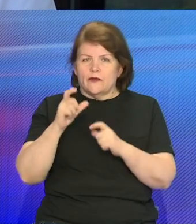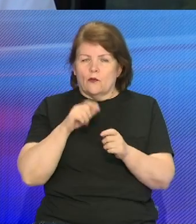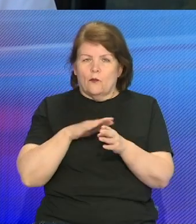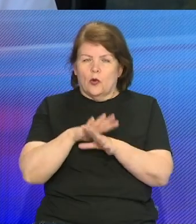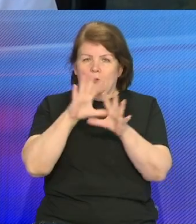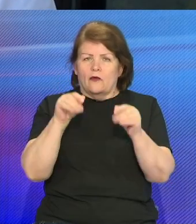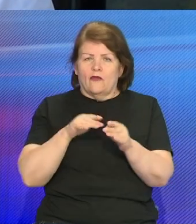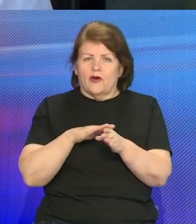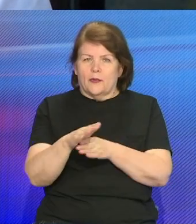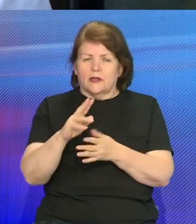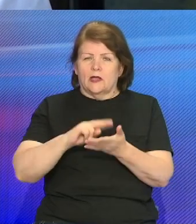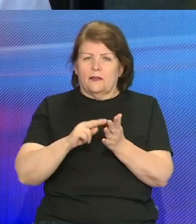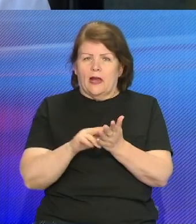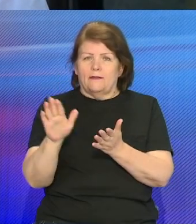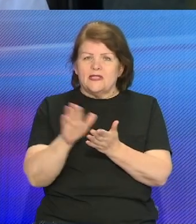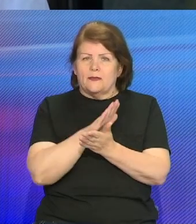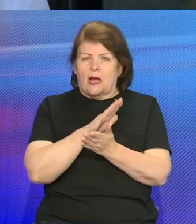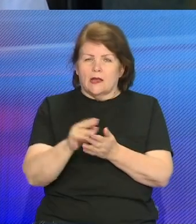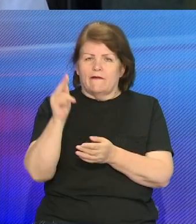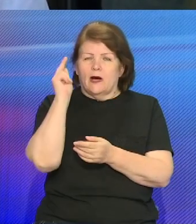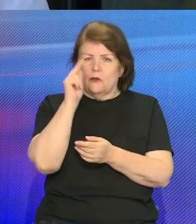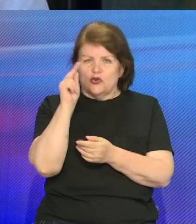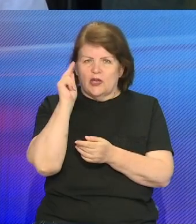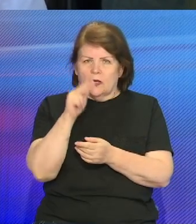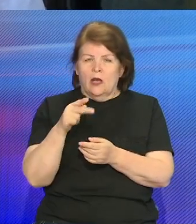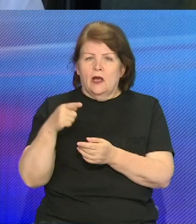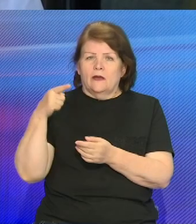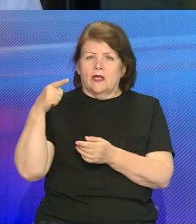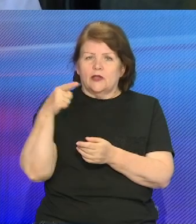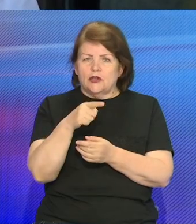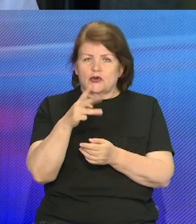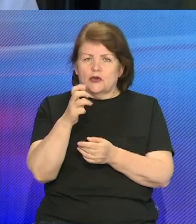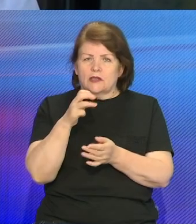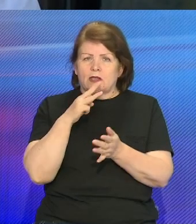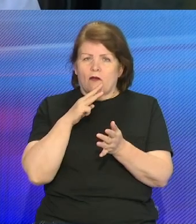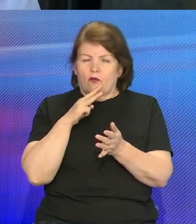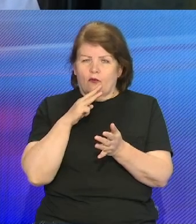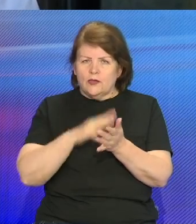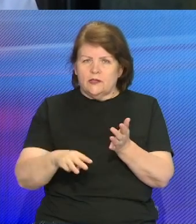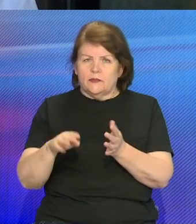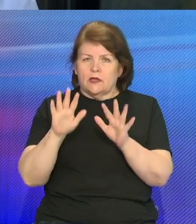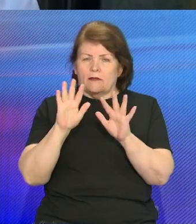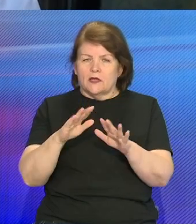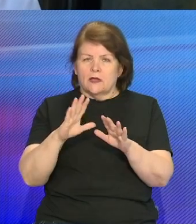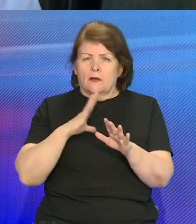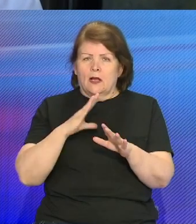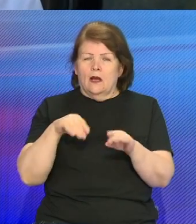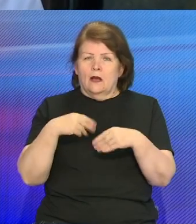выполнил план бюджетного набора. На 1381 бюджетное место было подано